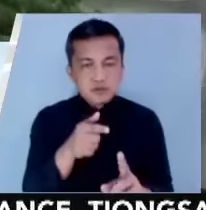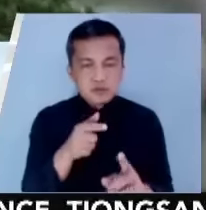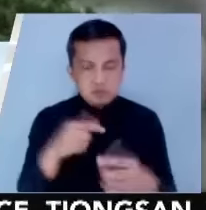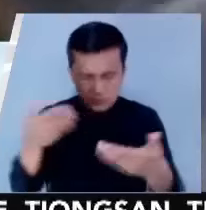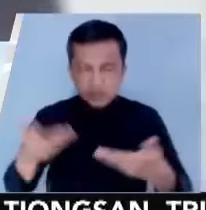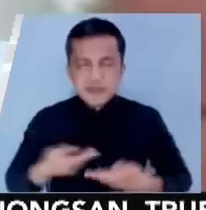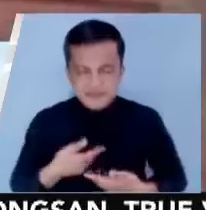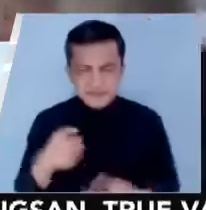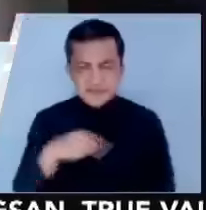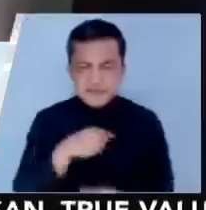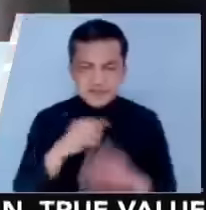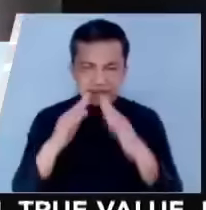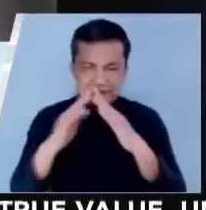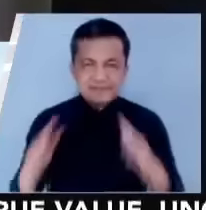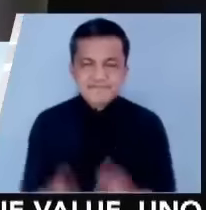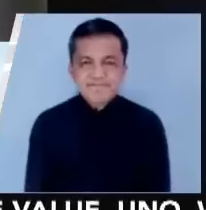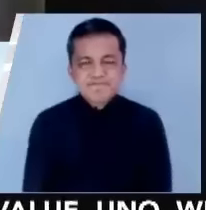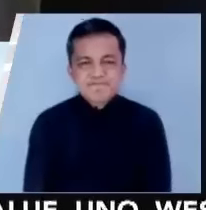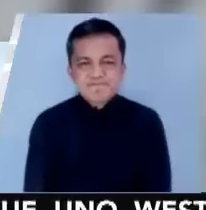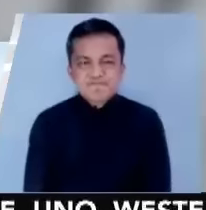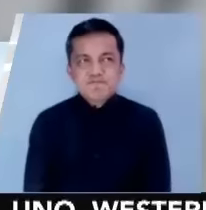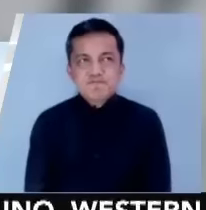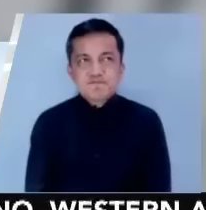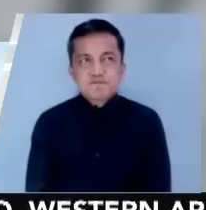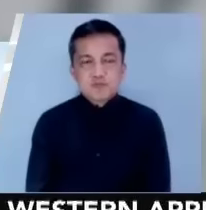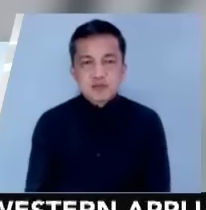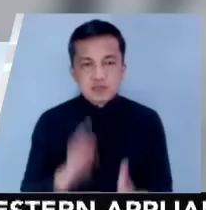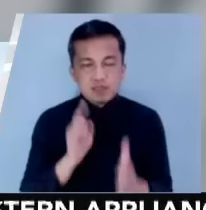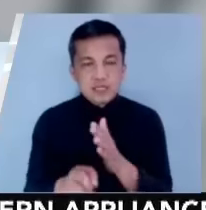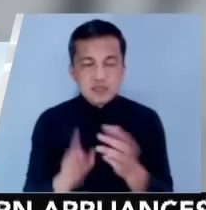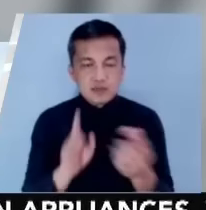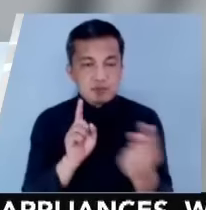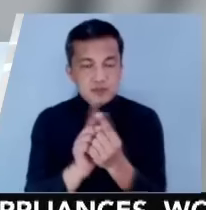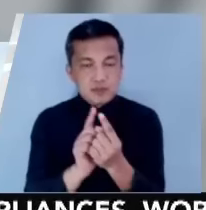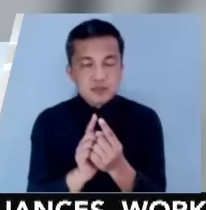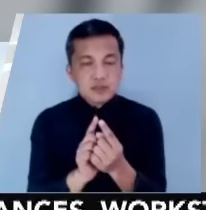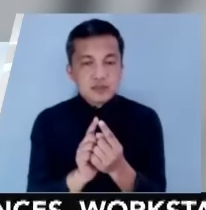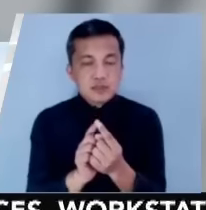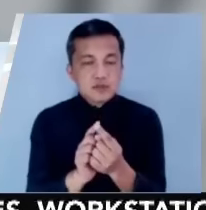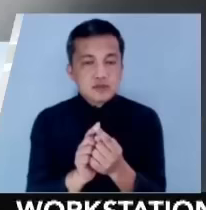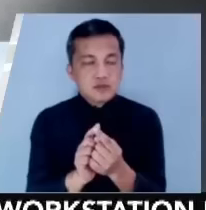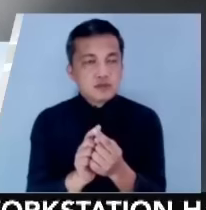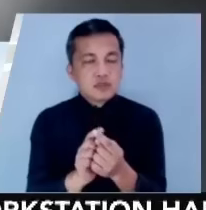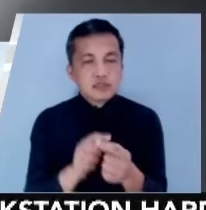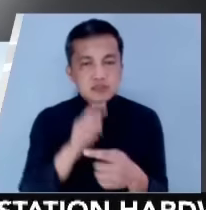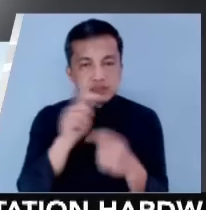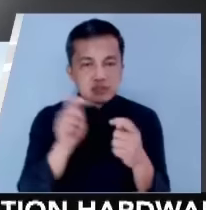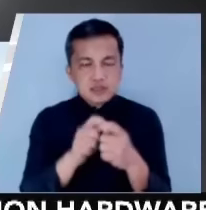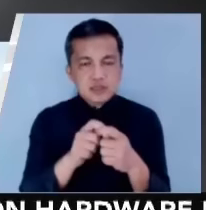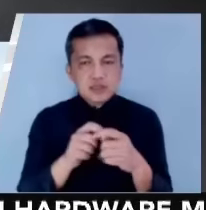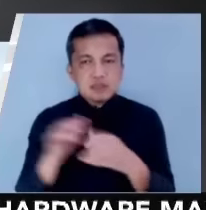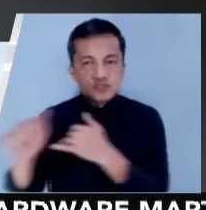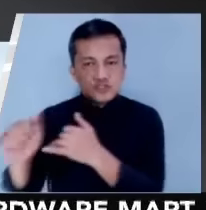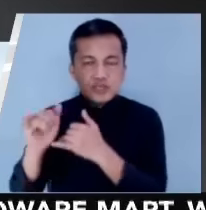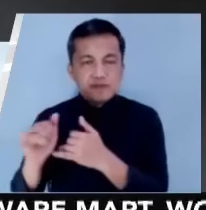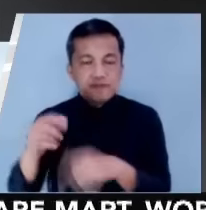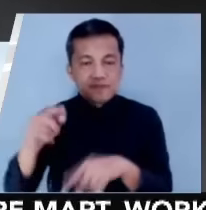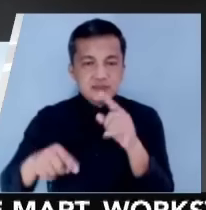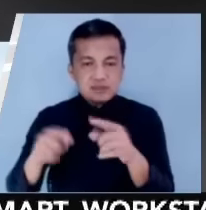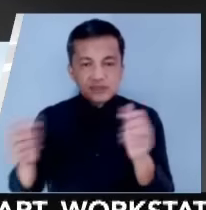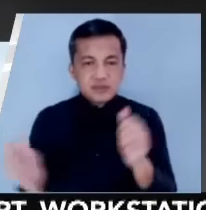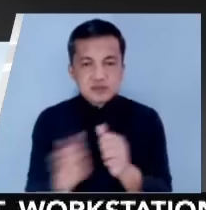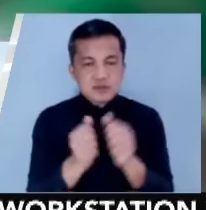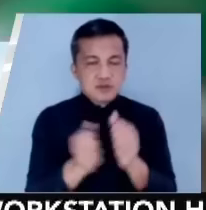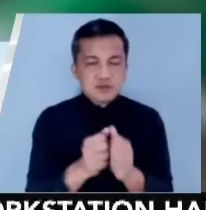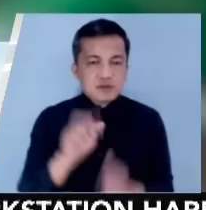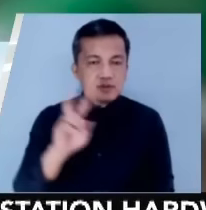bahay. Biglaan daw ang kanilang pagkikita. Nagkataon lang daw na may common friend sila at sinama raw naman ito si VP Sara